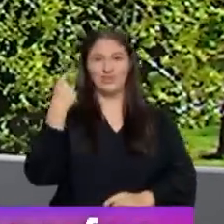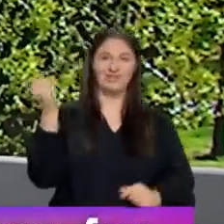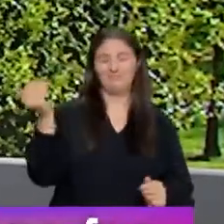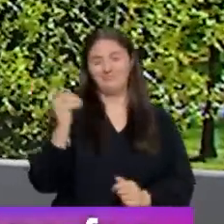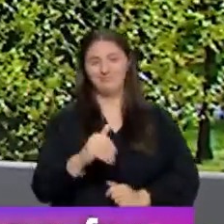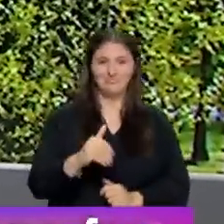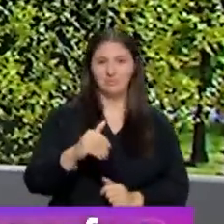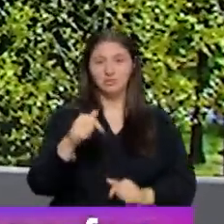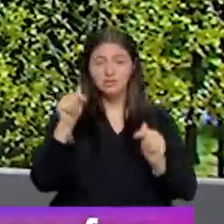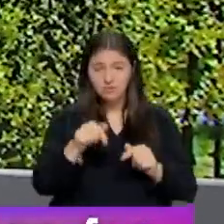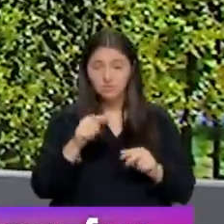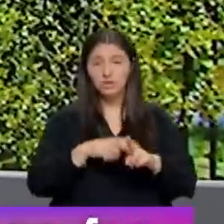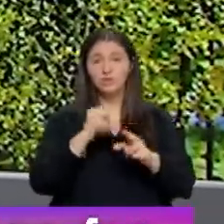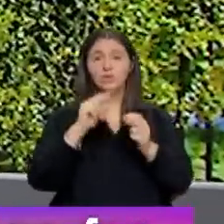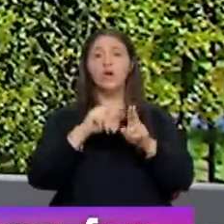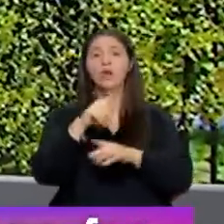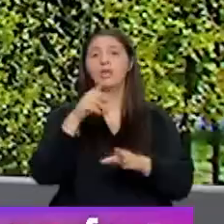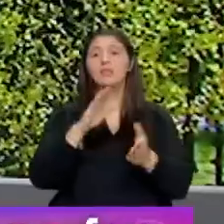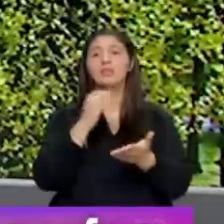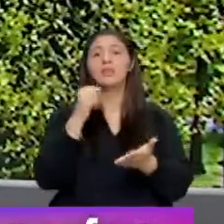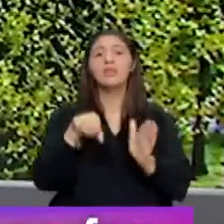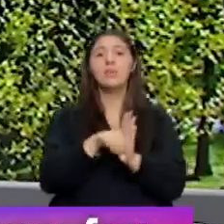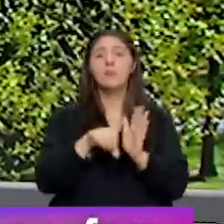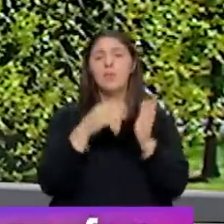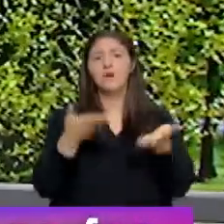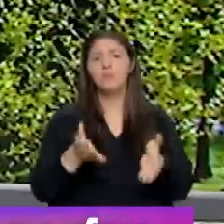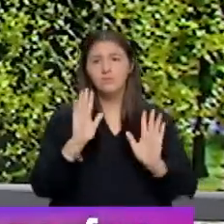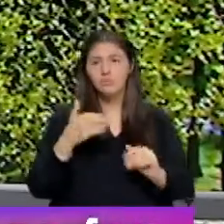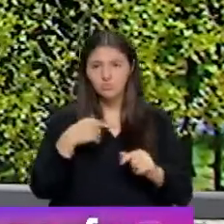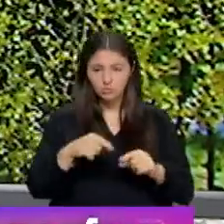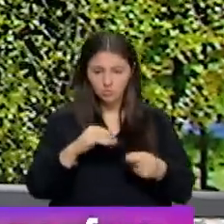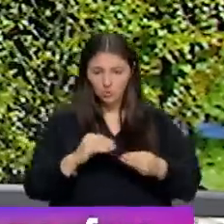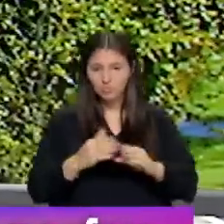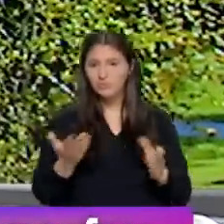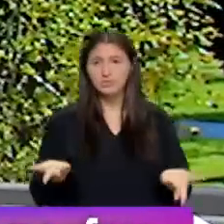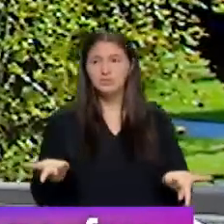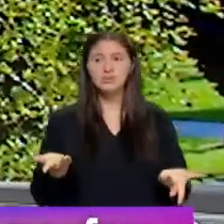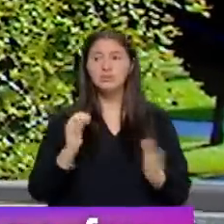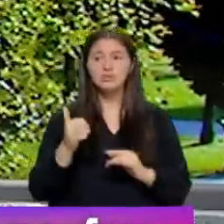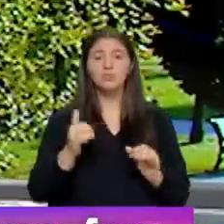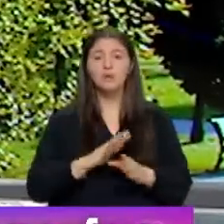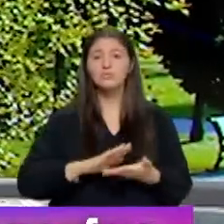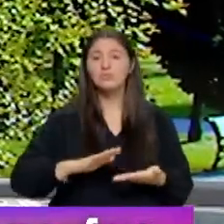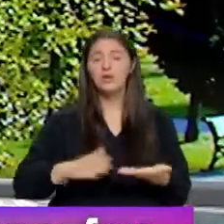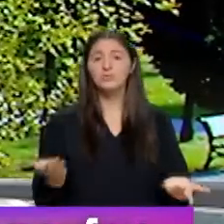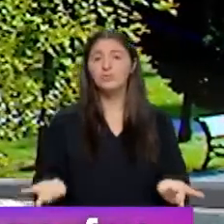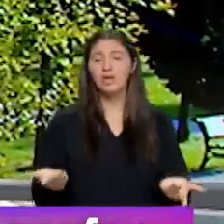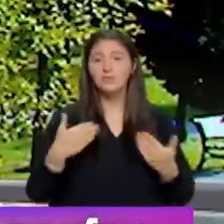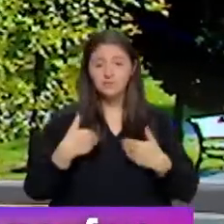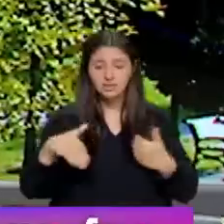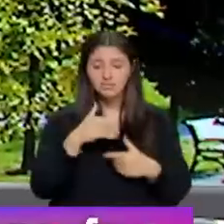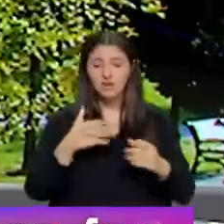ama şimdi yok onların diplomalarını kabul etmiyor bizim buradaki mağduriyetimiz Acaba ne zaman giderilecek